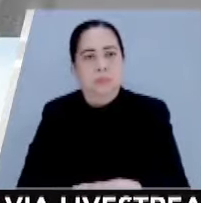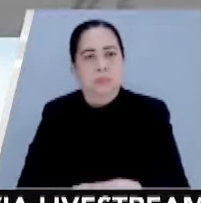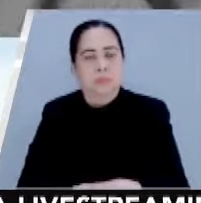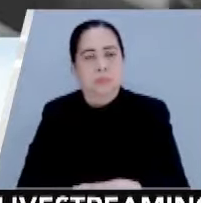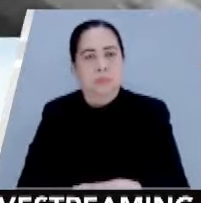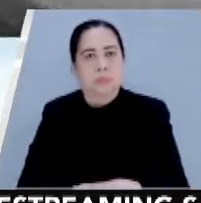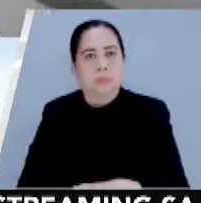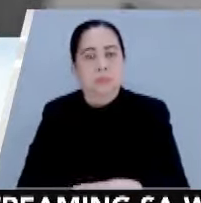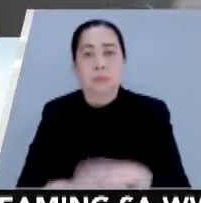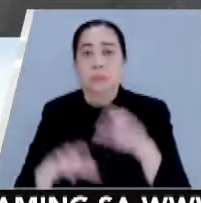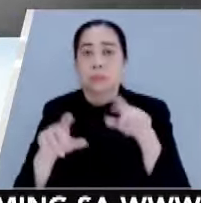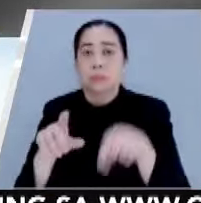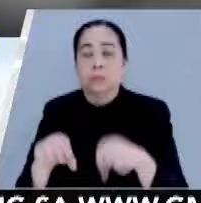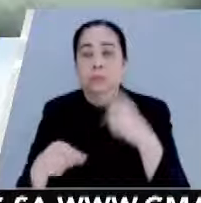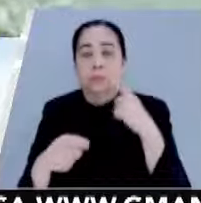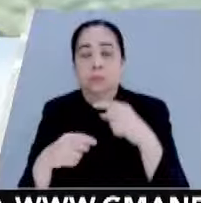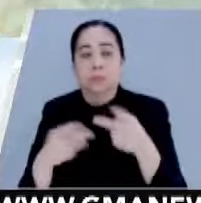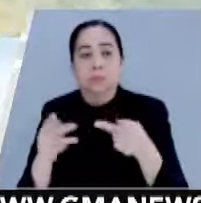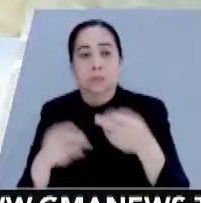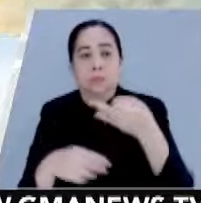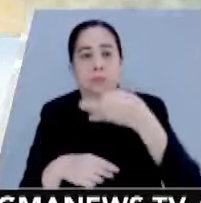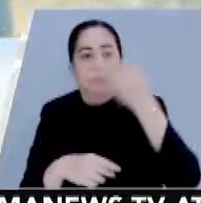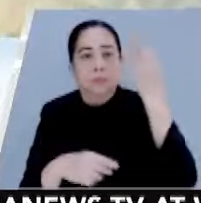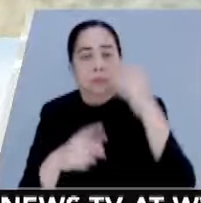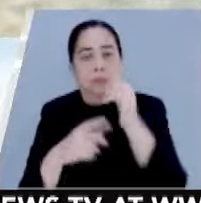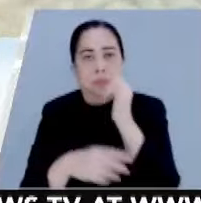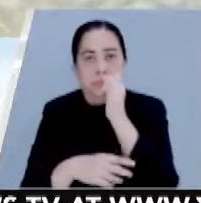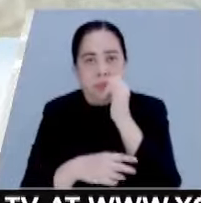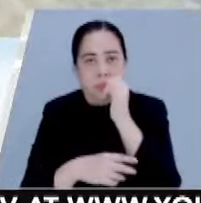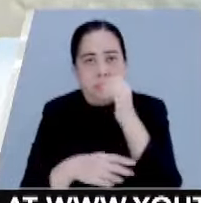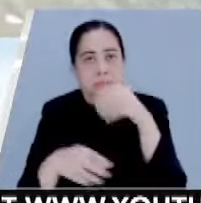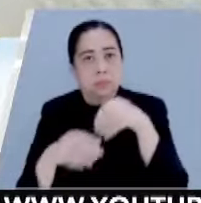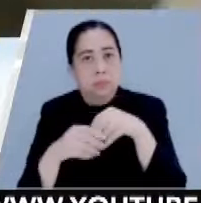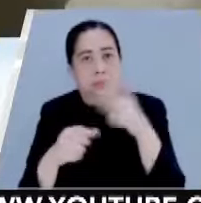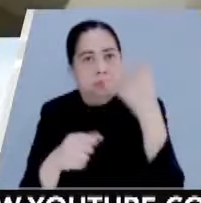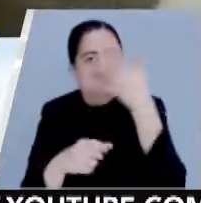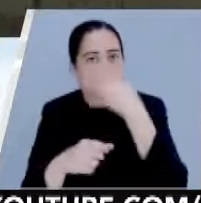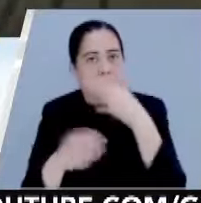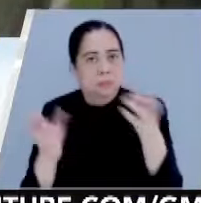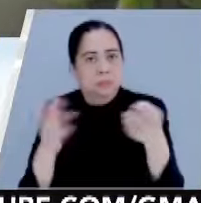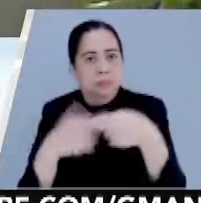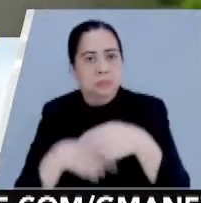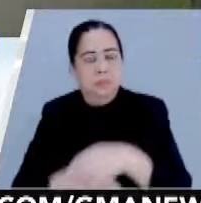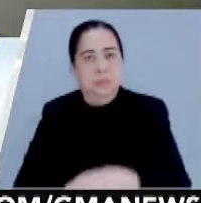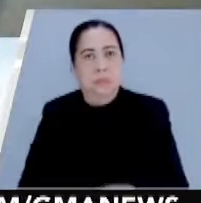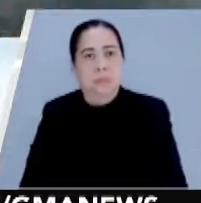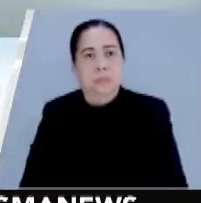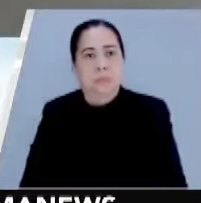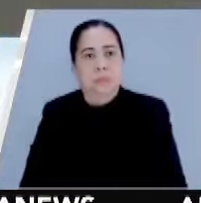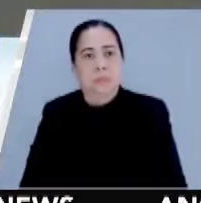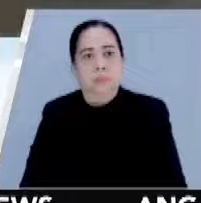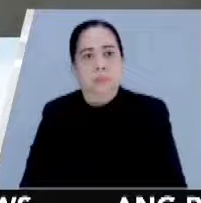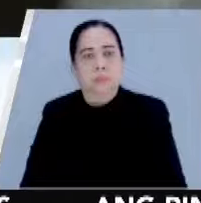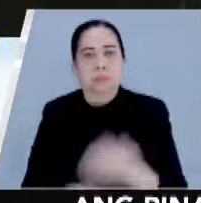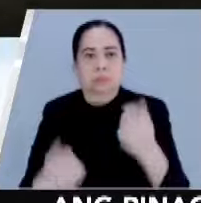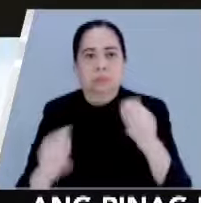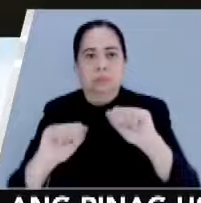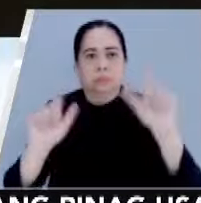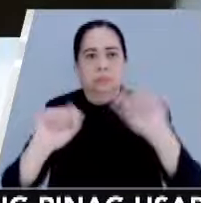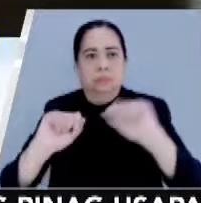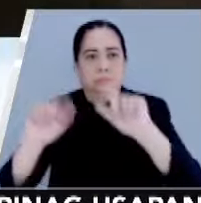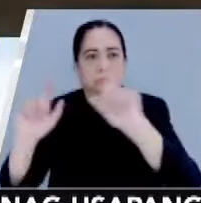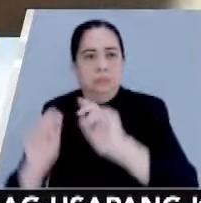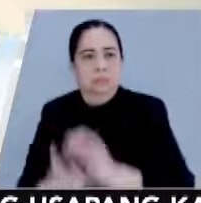Naabutan ng ilang nakapwesto sa harap ng mga kamera sa loob ng magagandang kwarto. Pero naka-live pa rin sila dito sa...